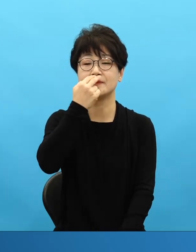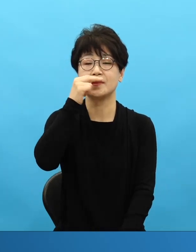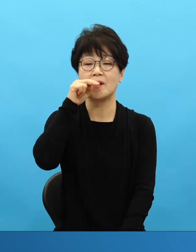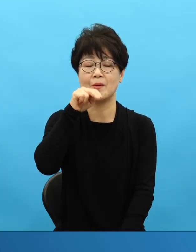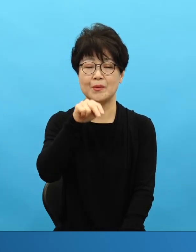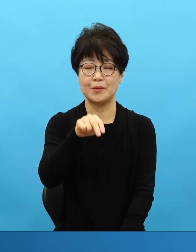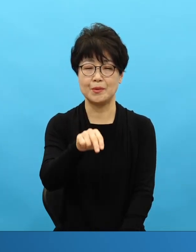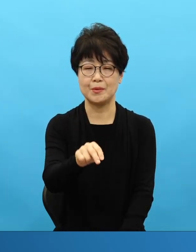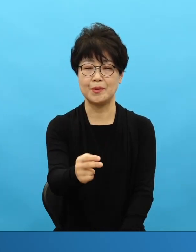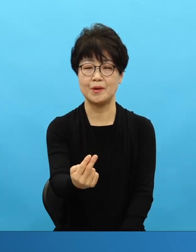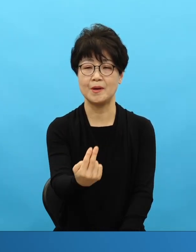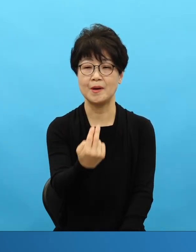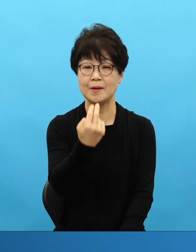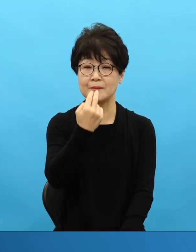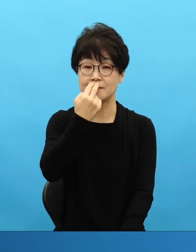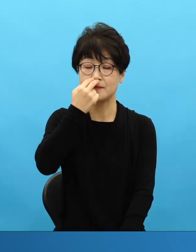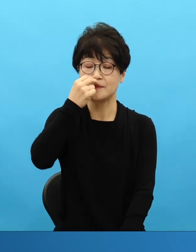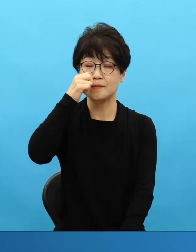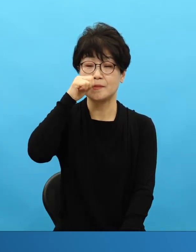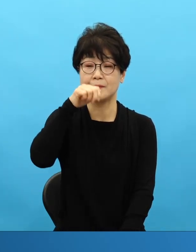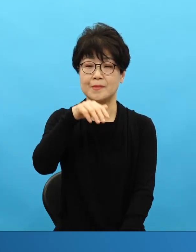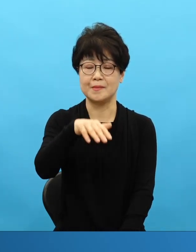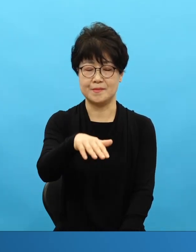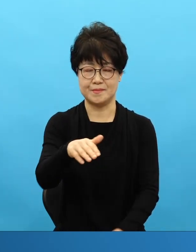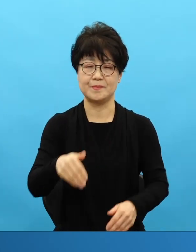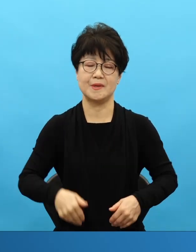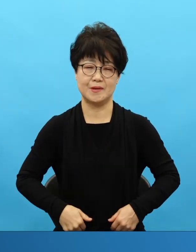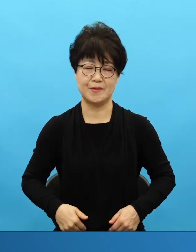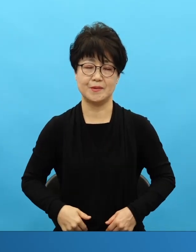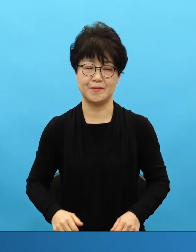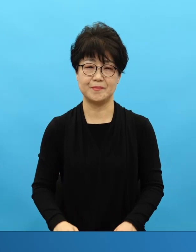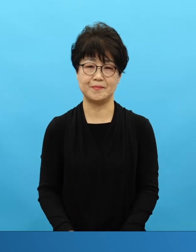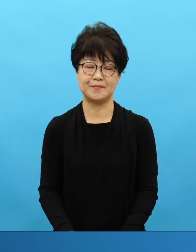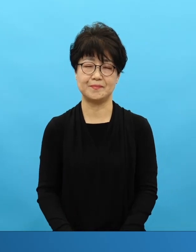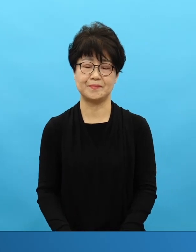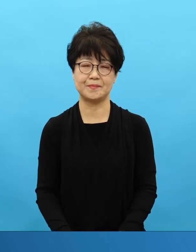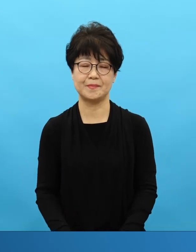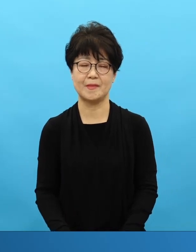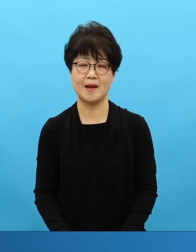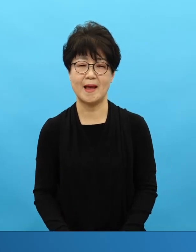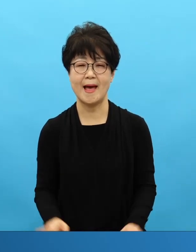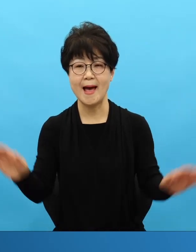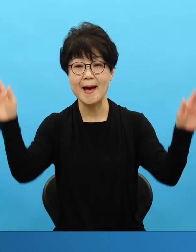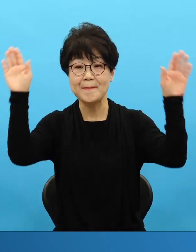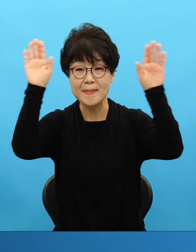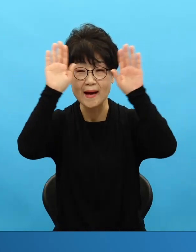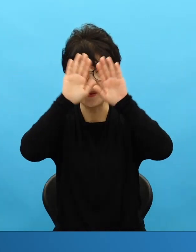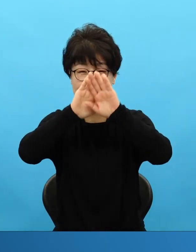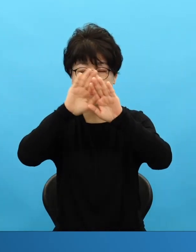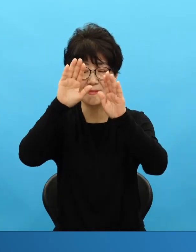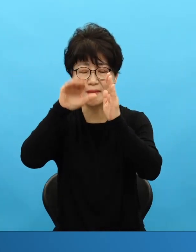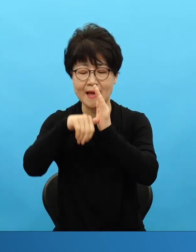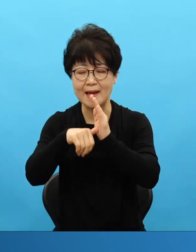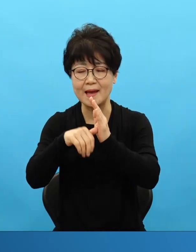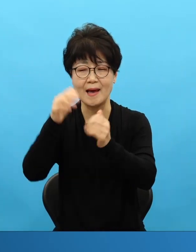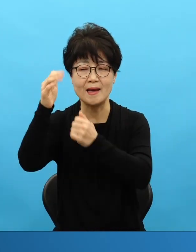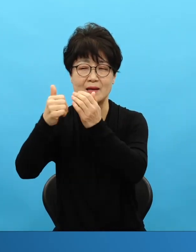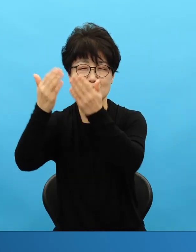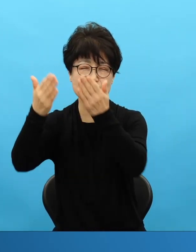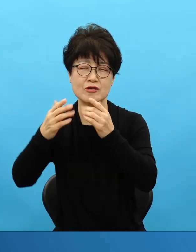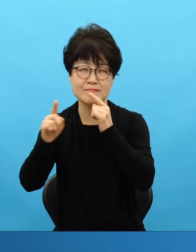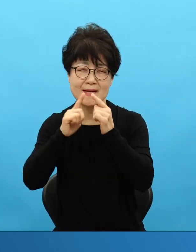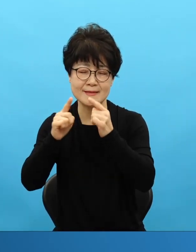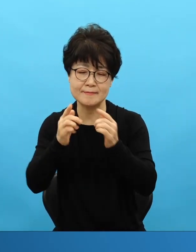time. 밤에는 이제 메시지가 정리해야 되니까 좀 깊은 호흡으로 하고. And at night you can organize the message, so you need to do deep